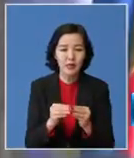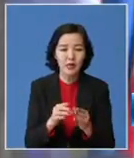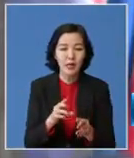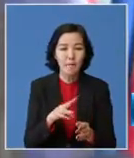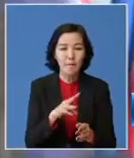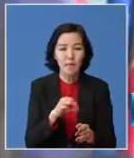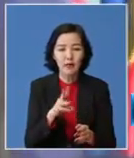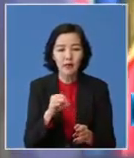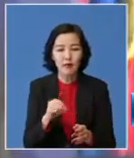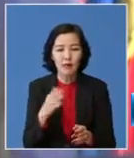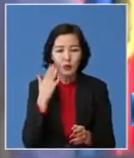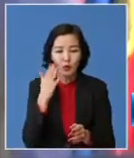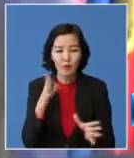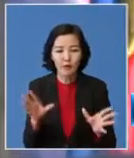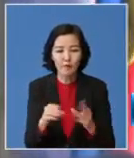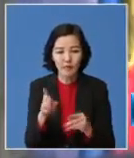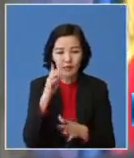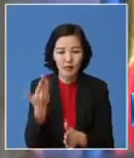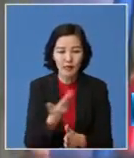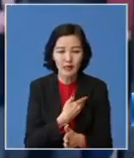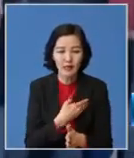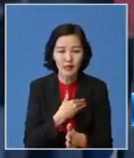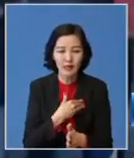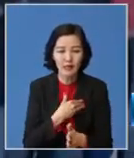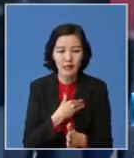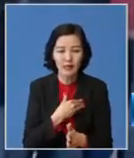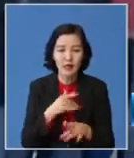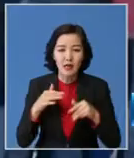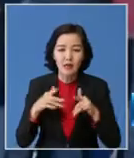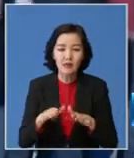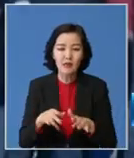Организаторами демонстрации выступили Блок национального единства, Движение